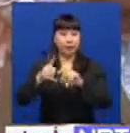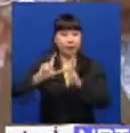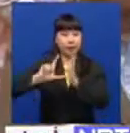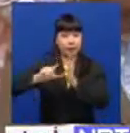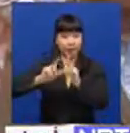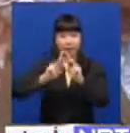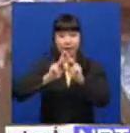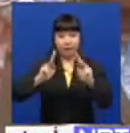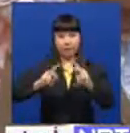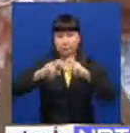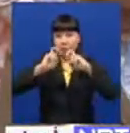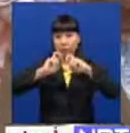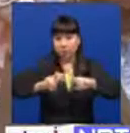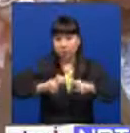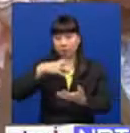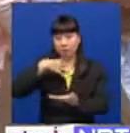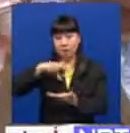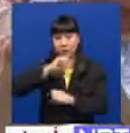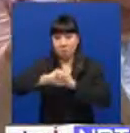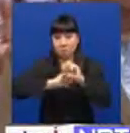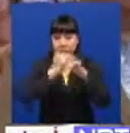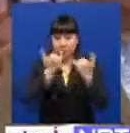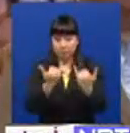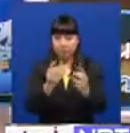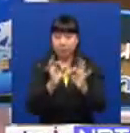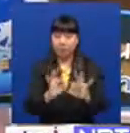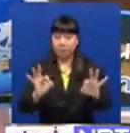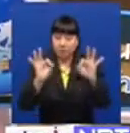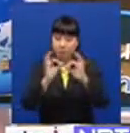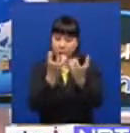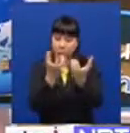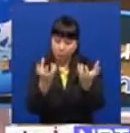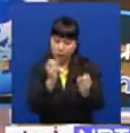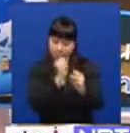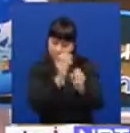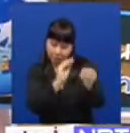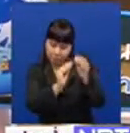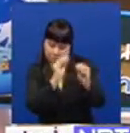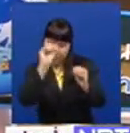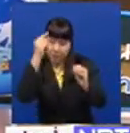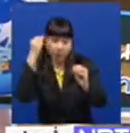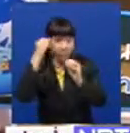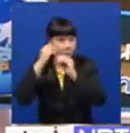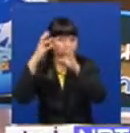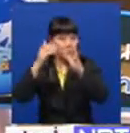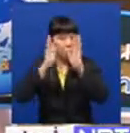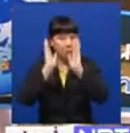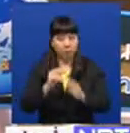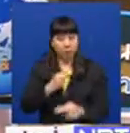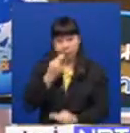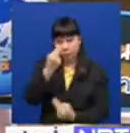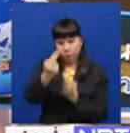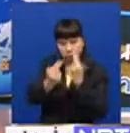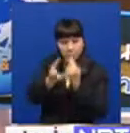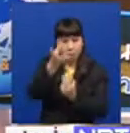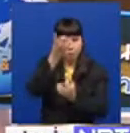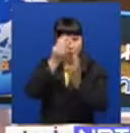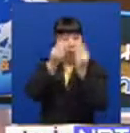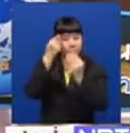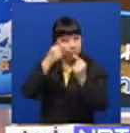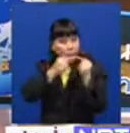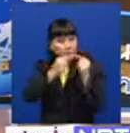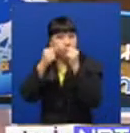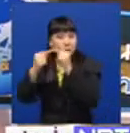คณะกรรมการวิจัยแห่งชาติกล่าวว่าปีนี้เน้นการนำเสนอผลงานประดิษฐ์ดีสามารถสร้างแรงบันดาลใจให้กับผู้ที่เข้าชมงานนำไปต่อยอด